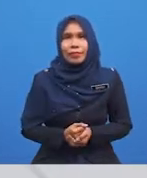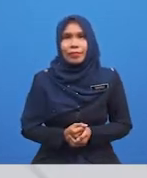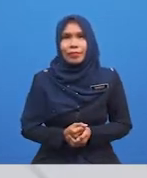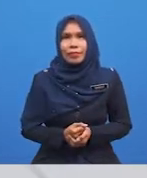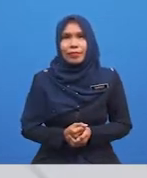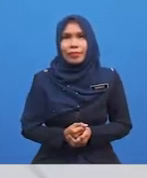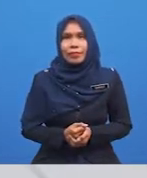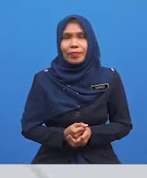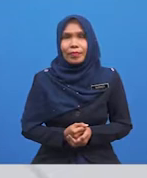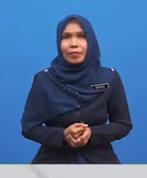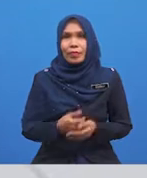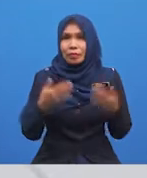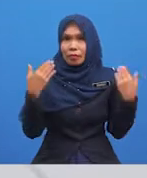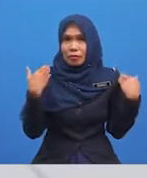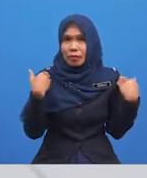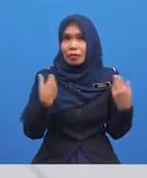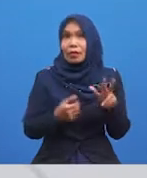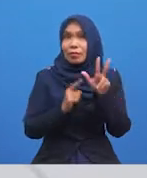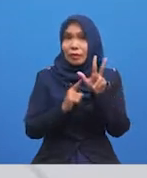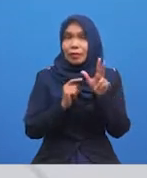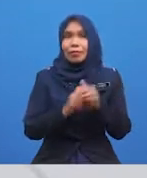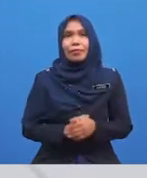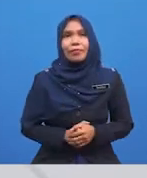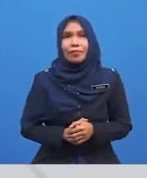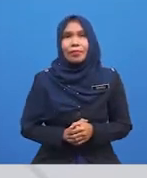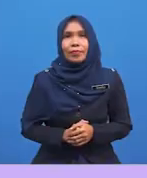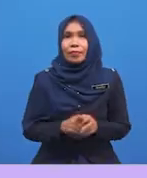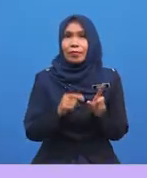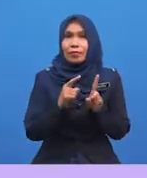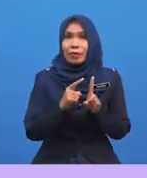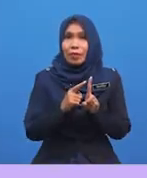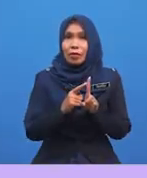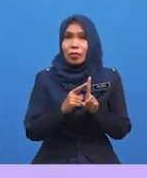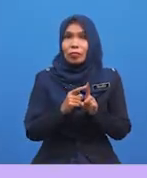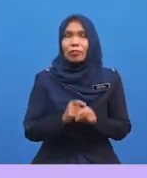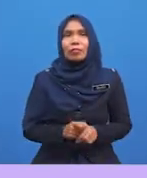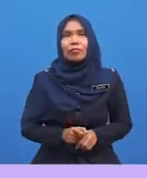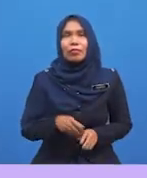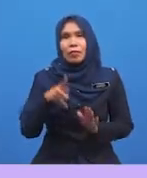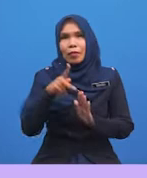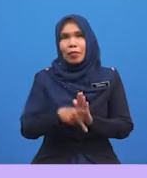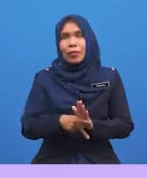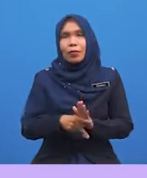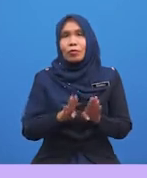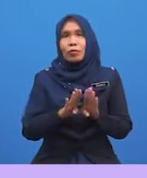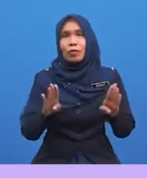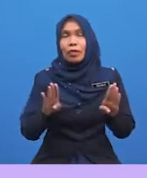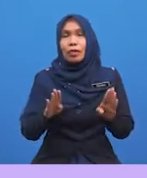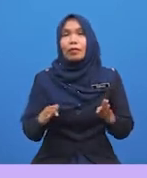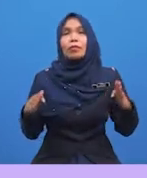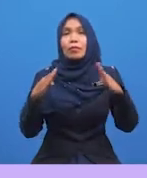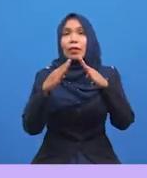governance terbahagi kepada tiga, iaitu pertama, pembukaan bandar